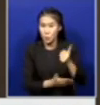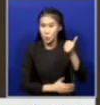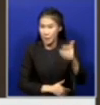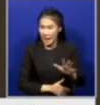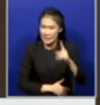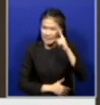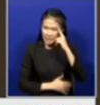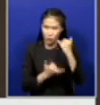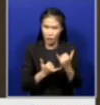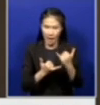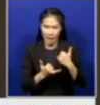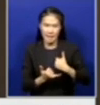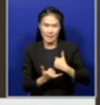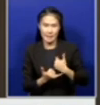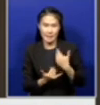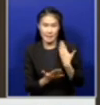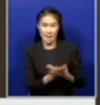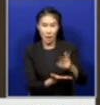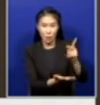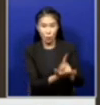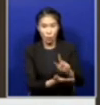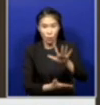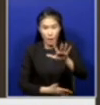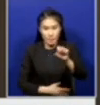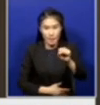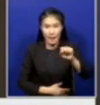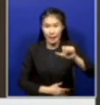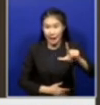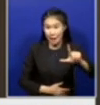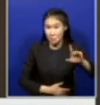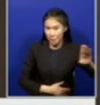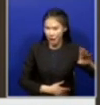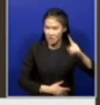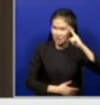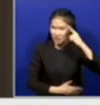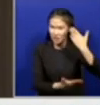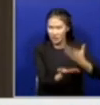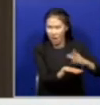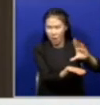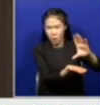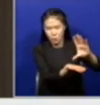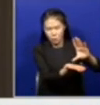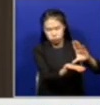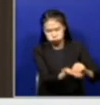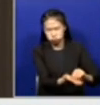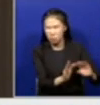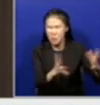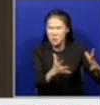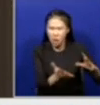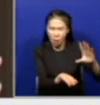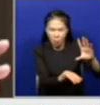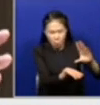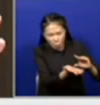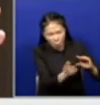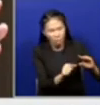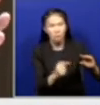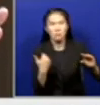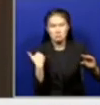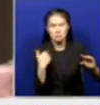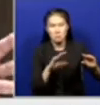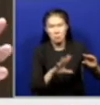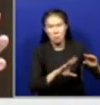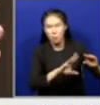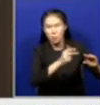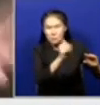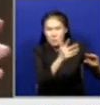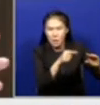บาทเนี่ยเท่าที่ผมดูเนี่ยนะท่านจะคงจะใช้ไม่หมดหรอกเพราะว่า